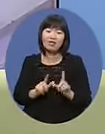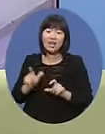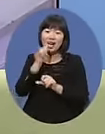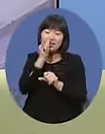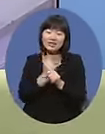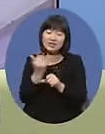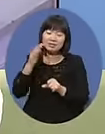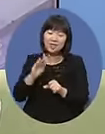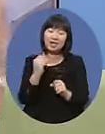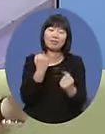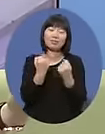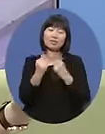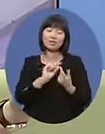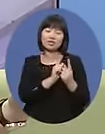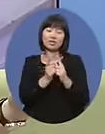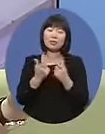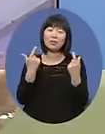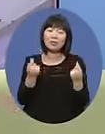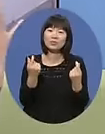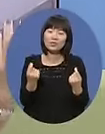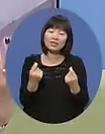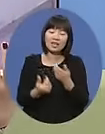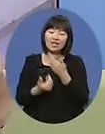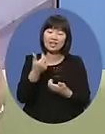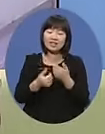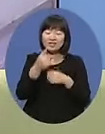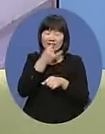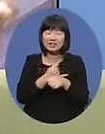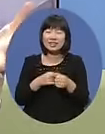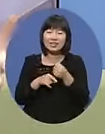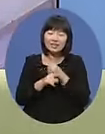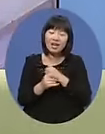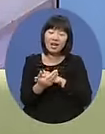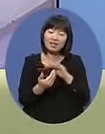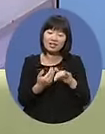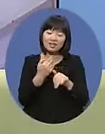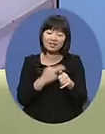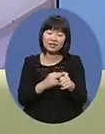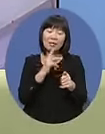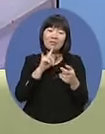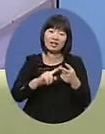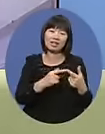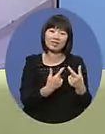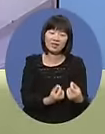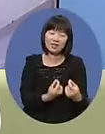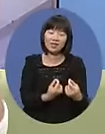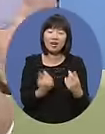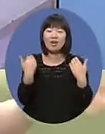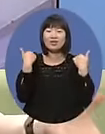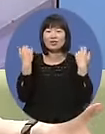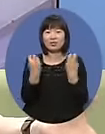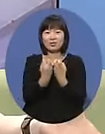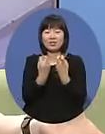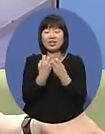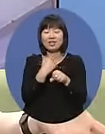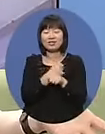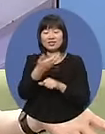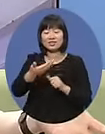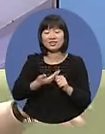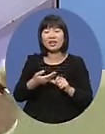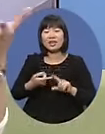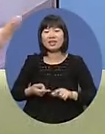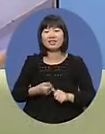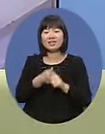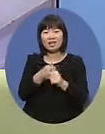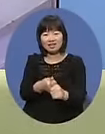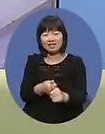그럼에도 불구하고 서로 이렇게 갈등을 하는 건 아까 선생님 말씀하신 대로 어른이 어떻게 해주시느냐에 따라서